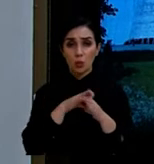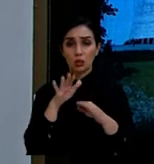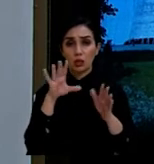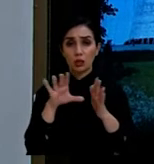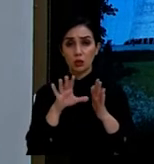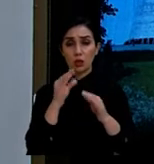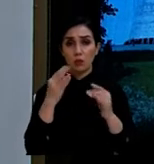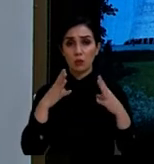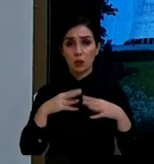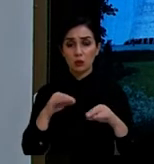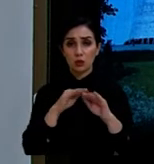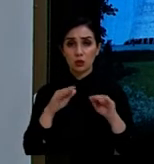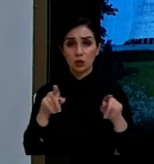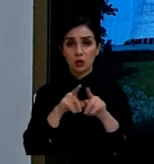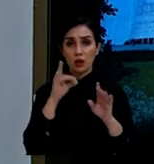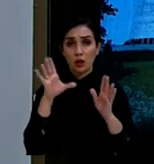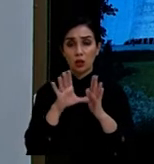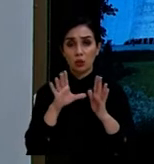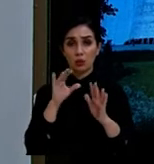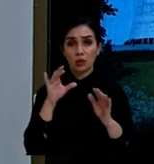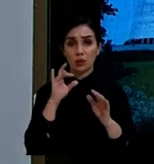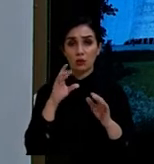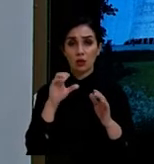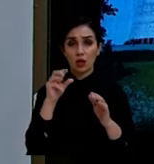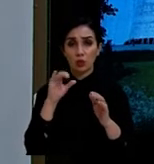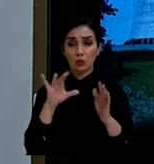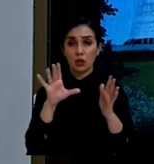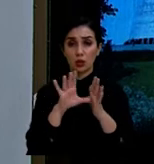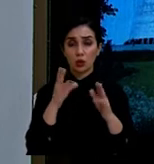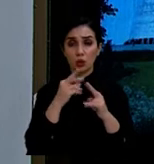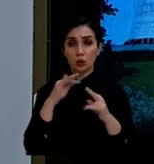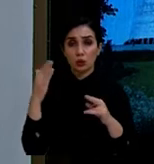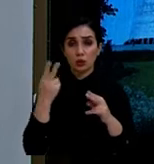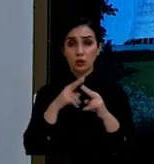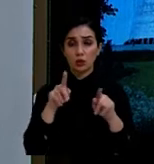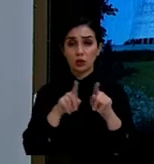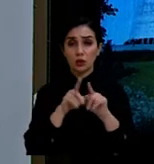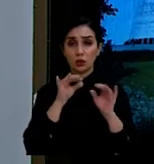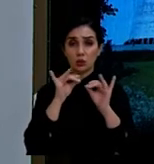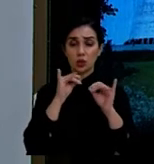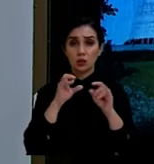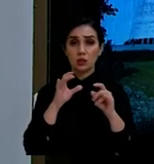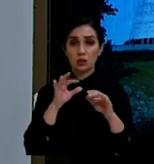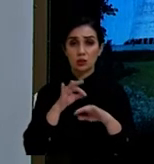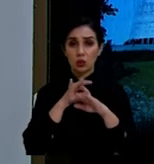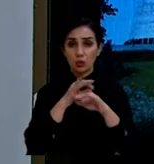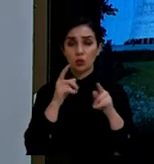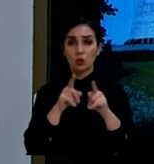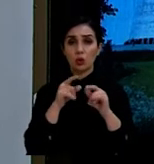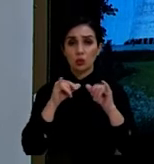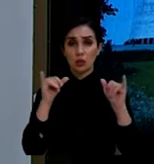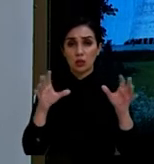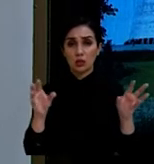энергетики и мирного использования атомной энергии. Стороны также затронули темы сотрудничества в области